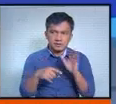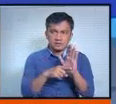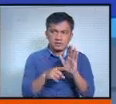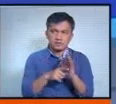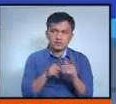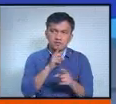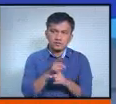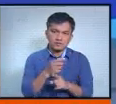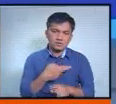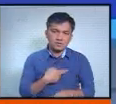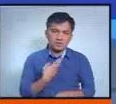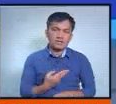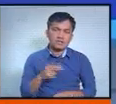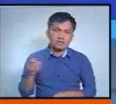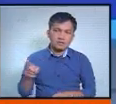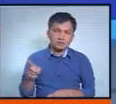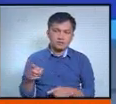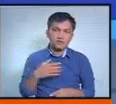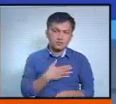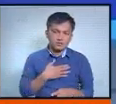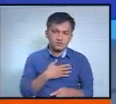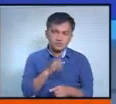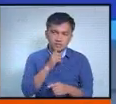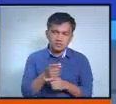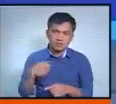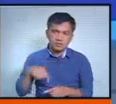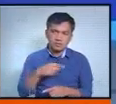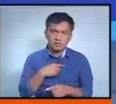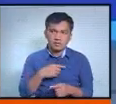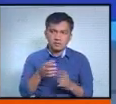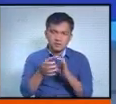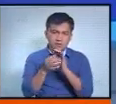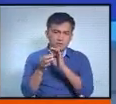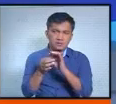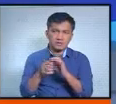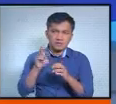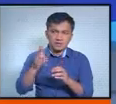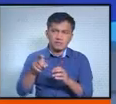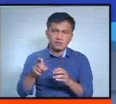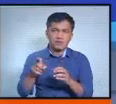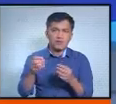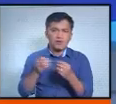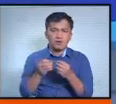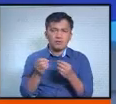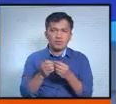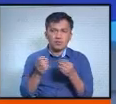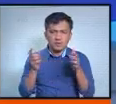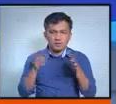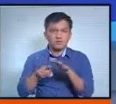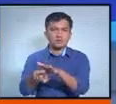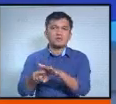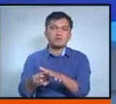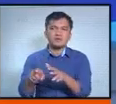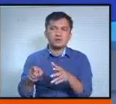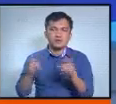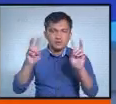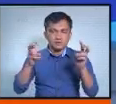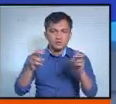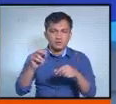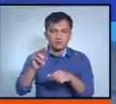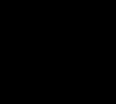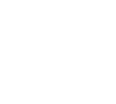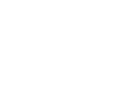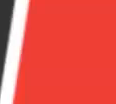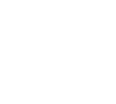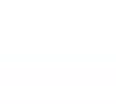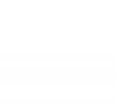nega talaga ang reaksyon niya. Kung gusto raw kasi talaga nating mapagkaisa, dapat mas inclusive ang tema ng ginamit na kanta.